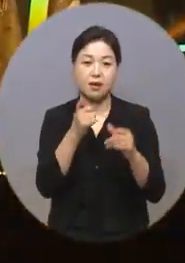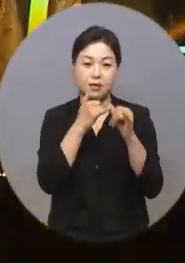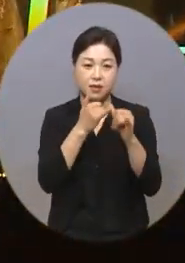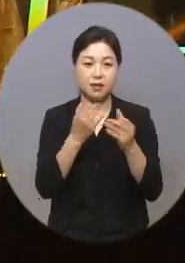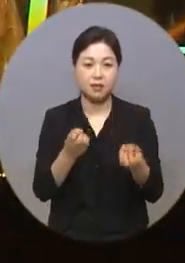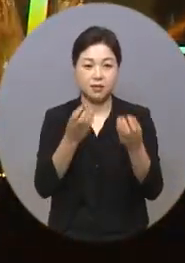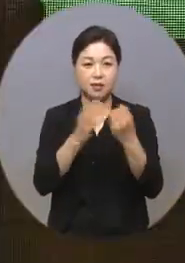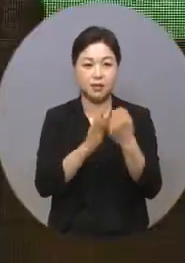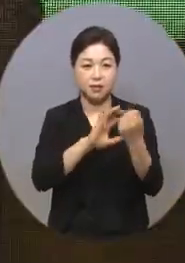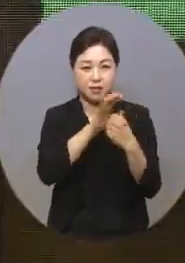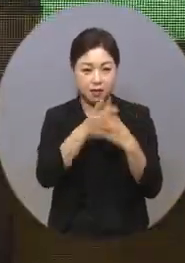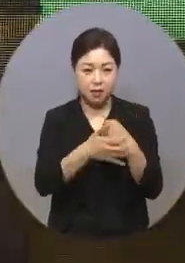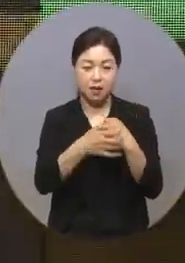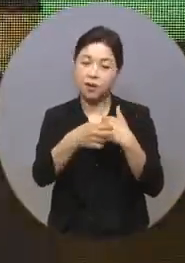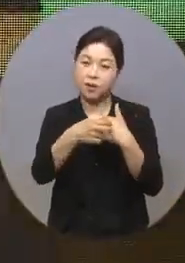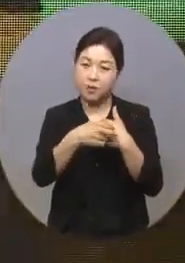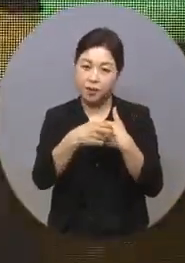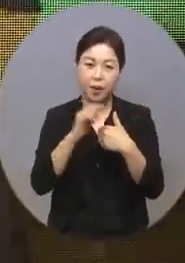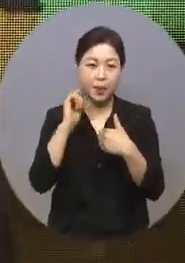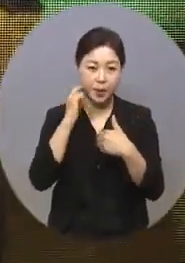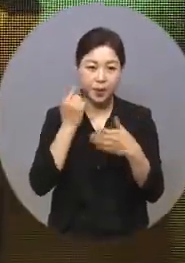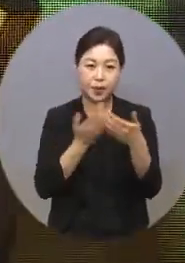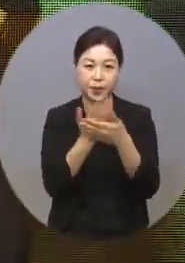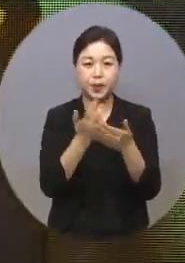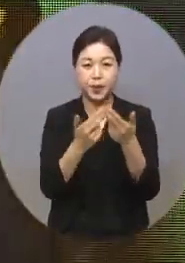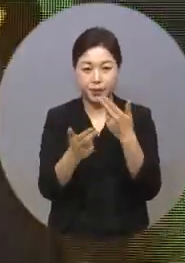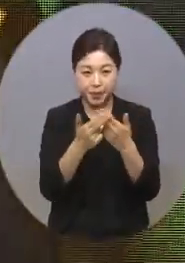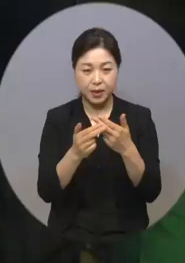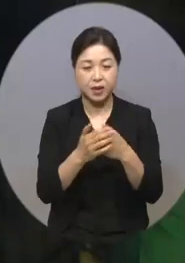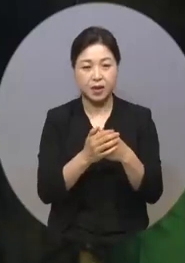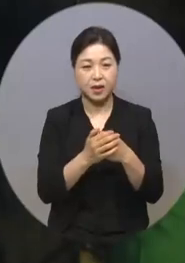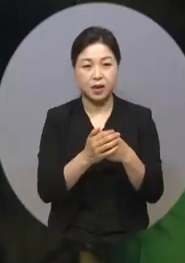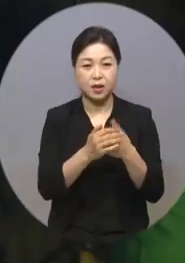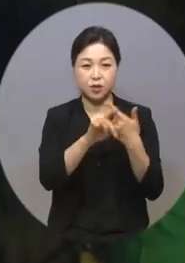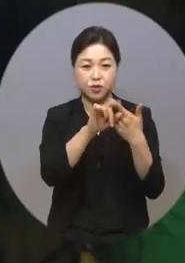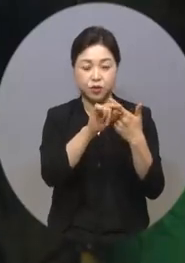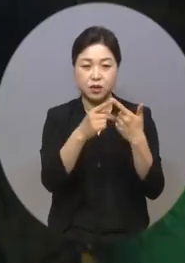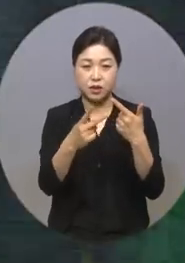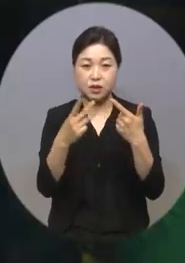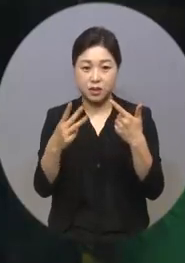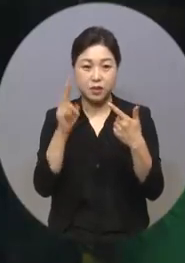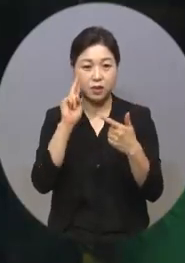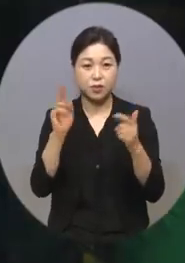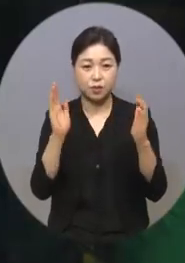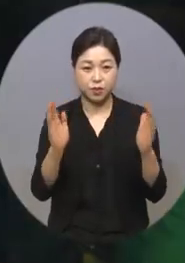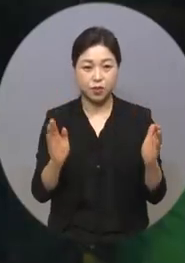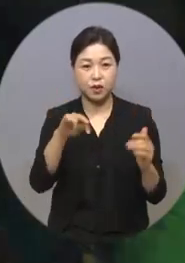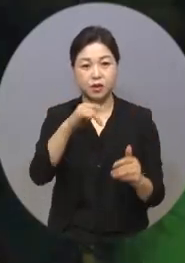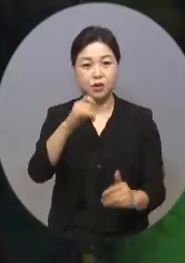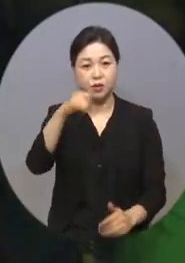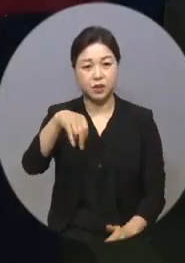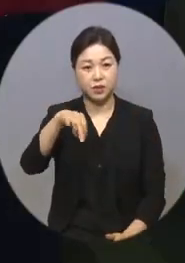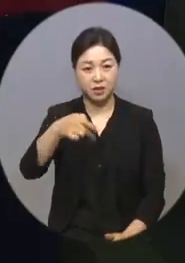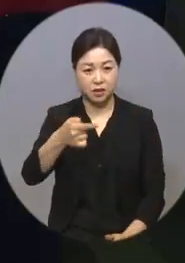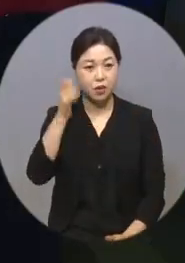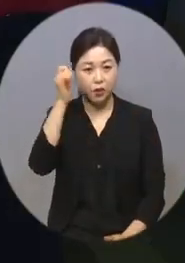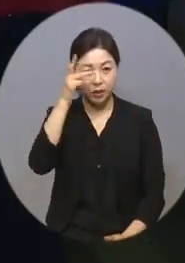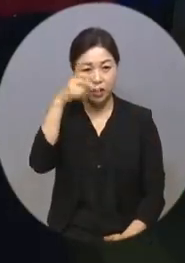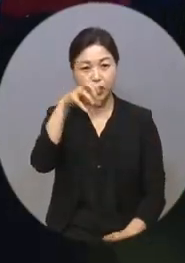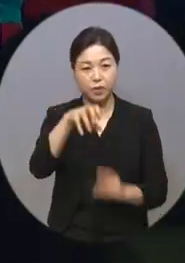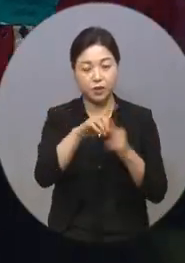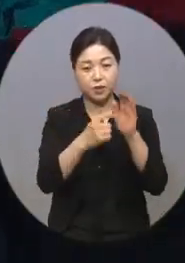세계 의료 미용 교류 협회 주최로 지난 2일과 3일 이틀간 서울 스위스 그랜드 호텔에서 였읍니다